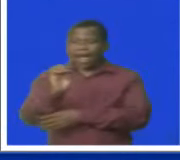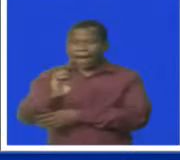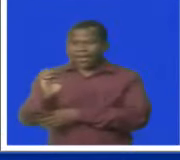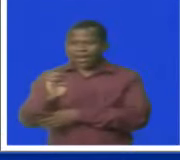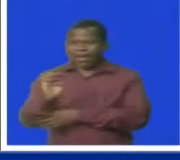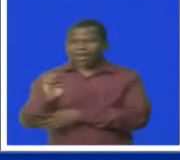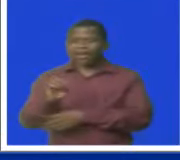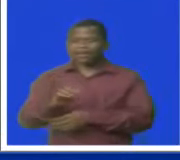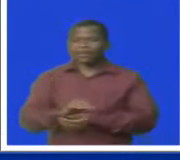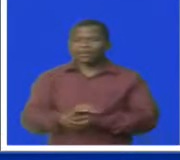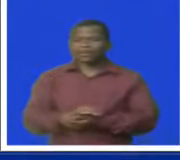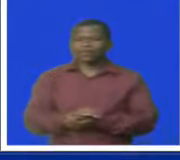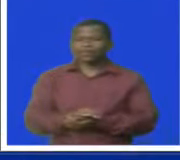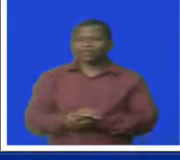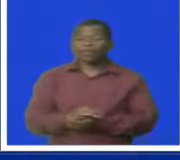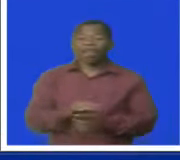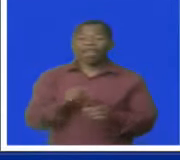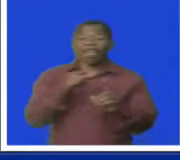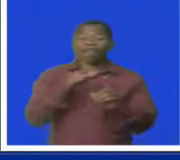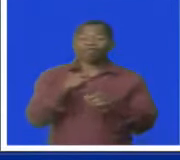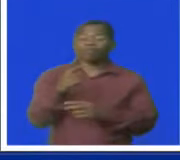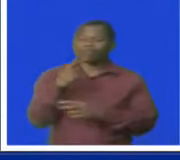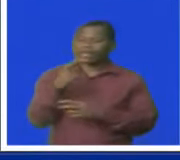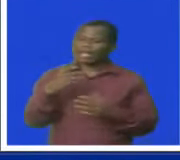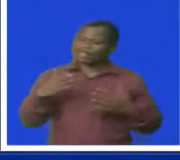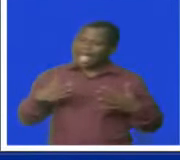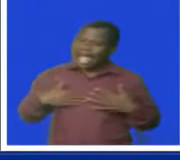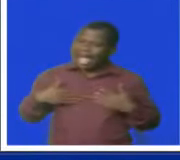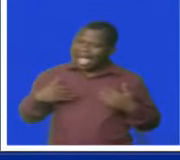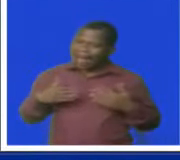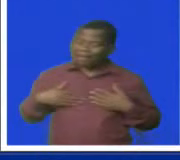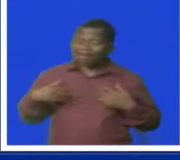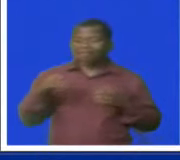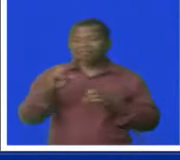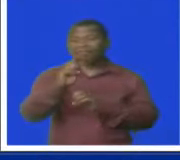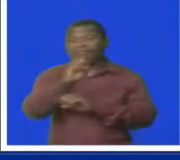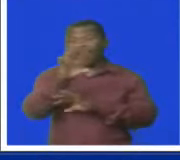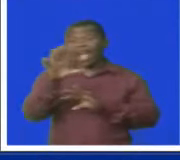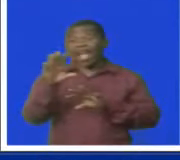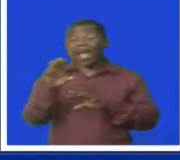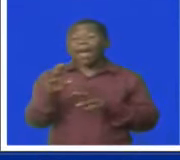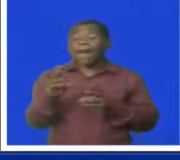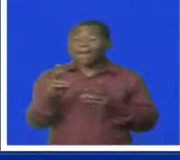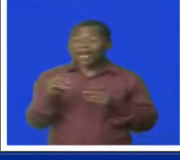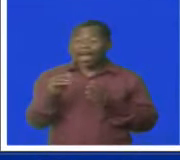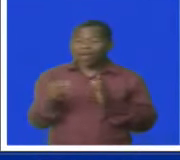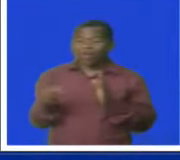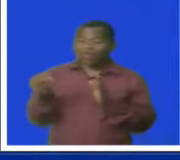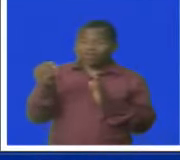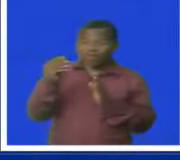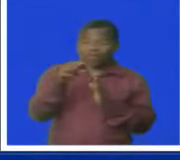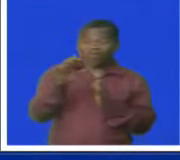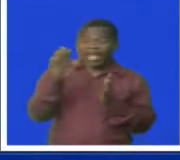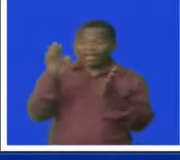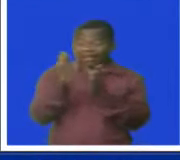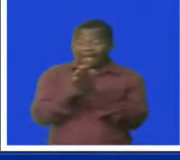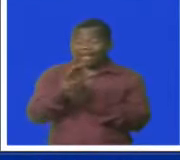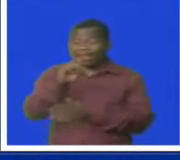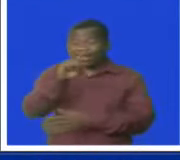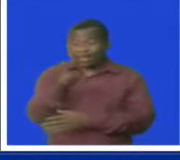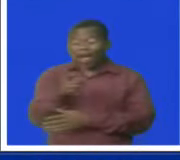eminyakeni lotako imali etodlalelwa kutoba ngu 190,000 Malawi. Lekhomba kukhula nga 10,000 Malawi. Lekathi uyathemba